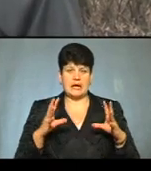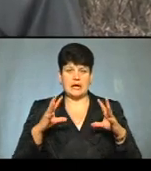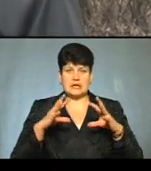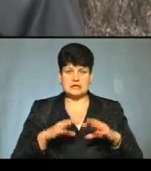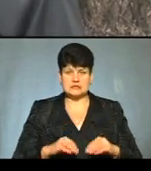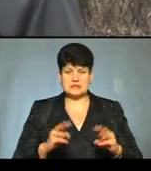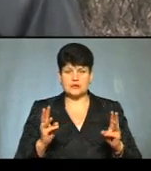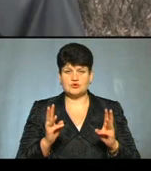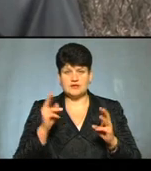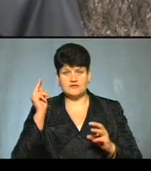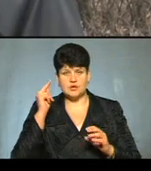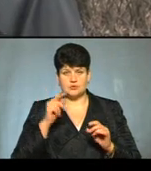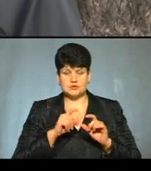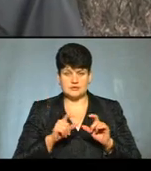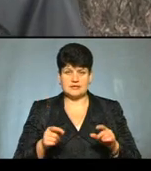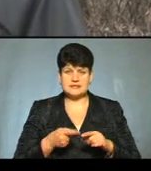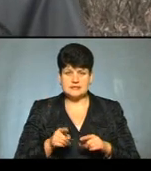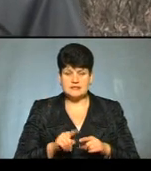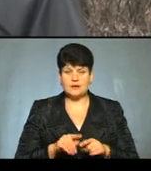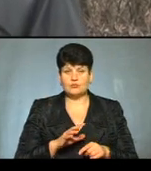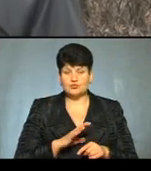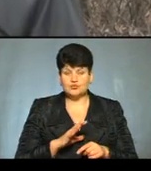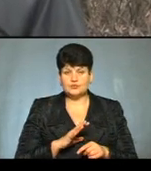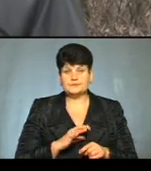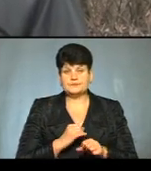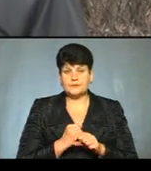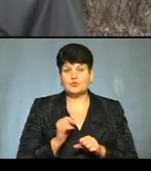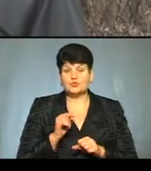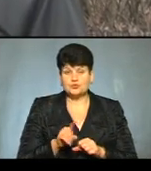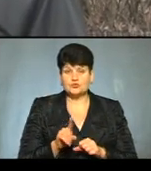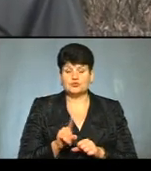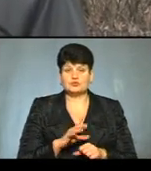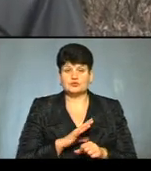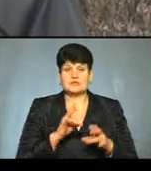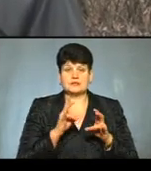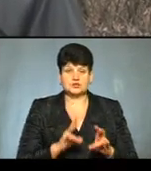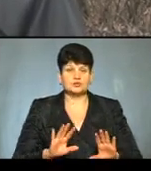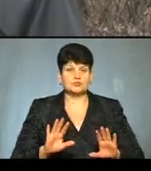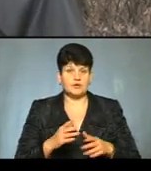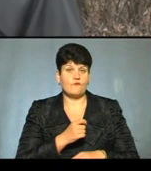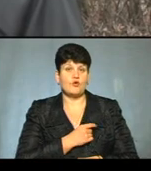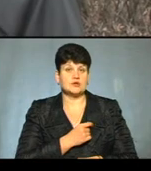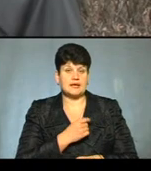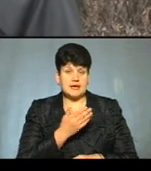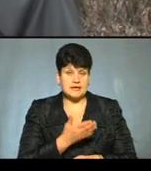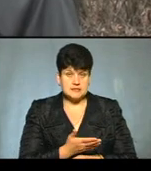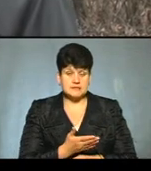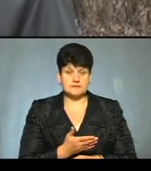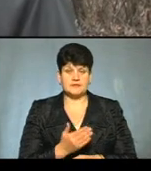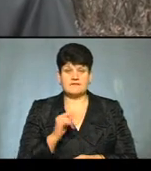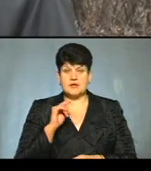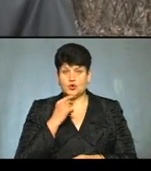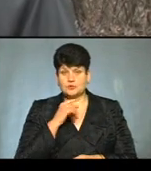гасіння пожежі в навчальному закладі». Це було викликане трагічними подіями в Одесі,